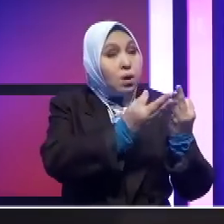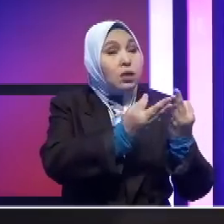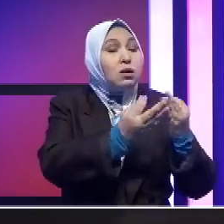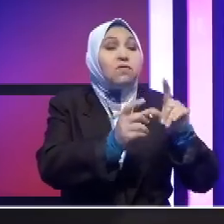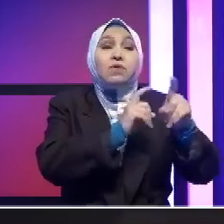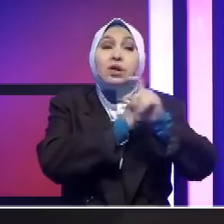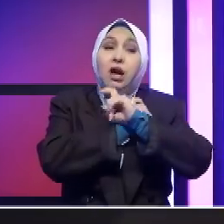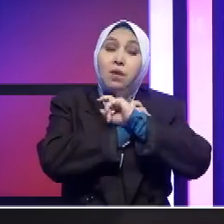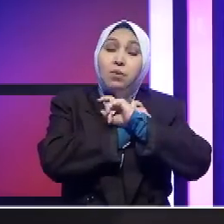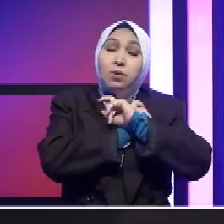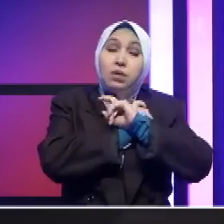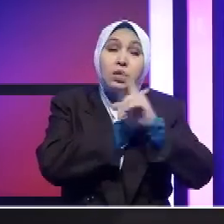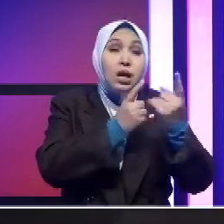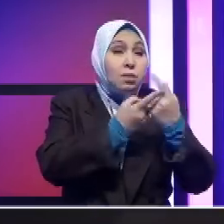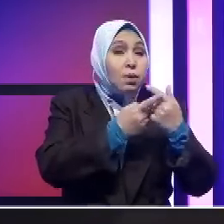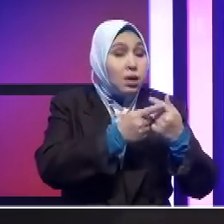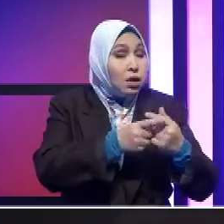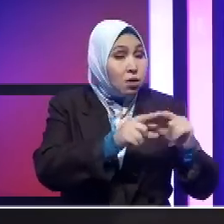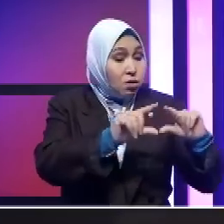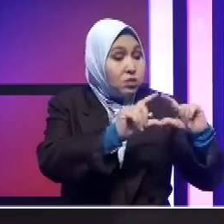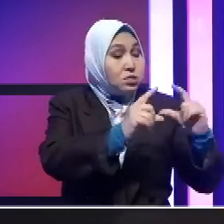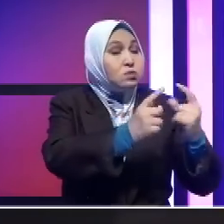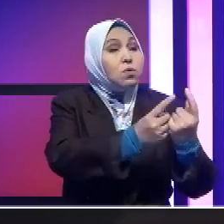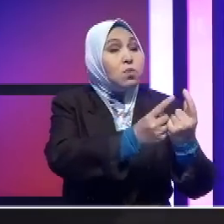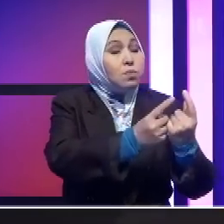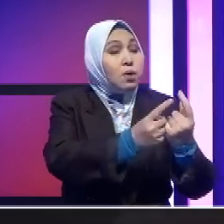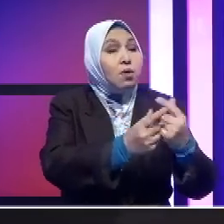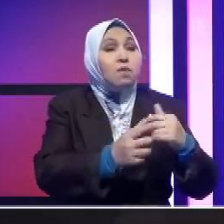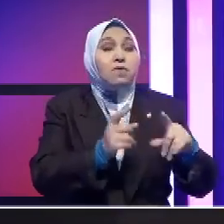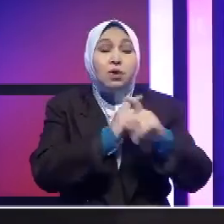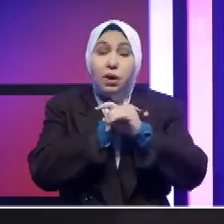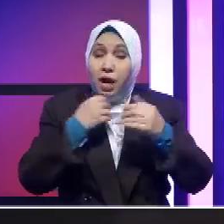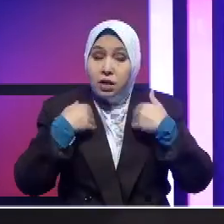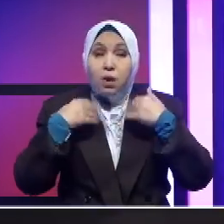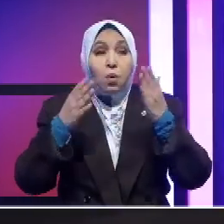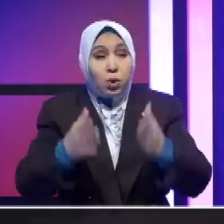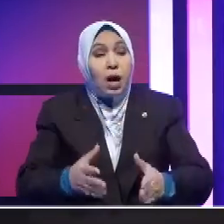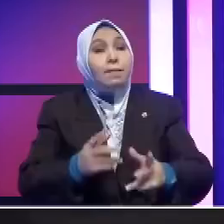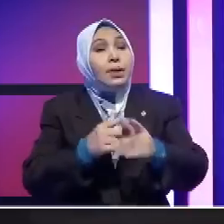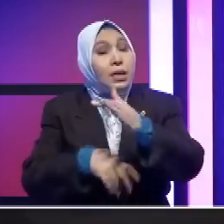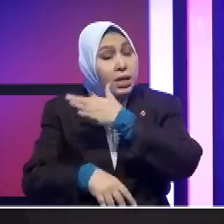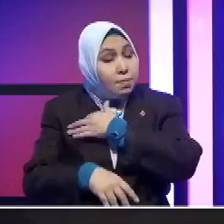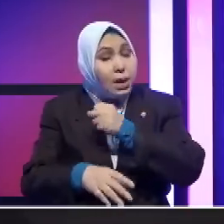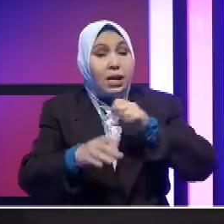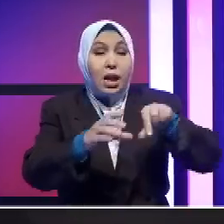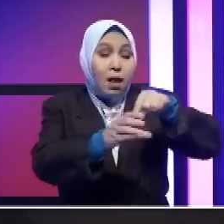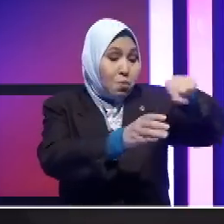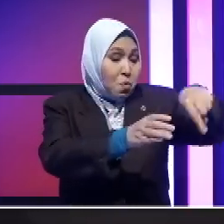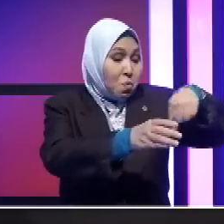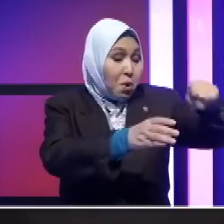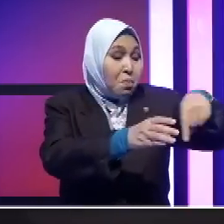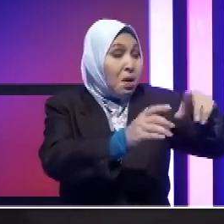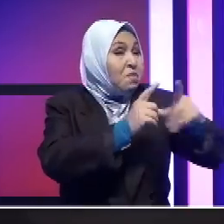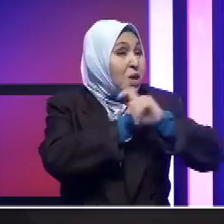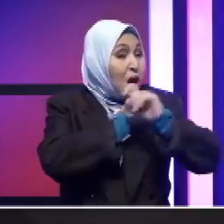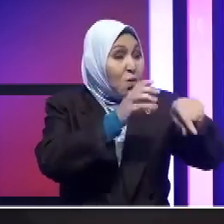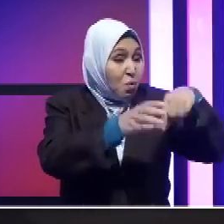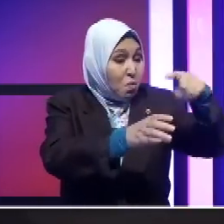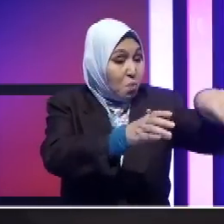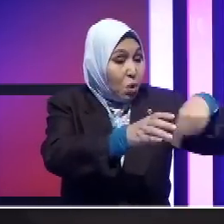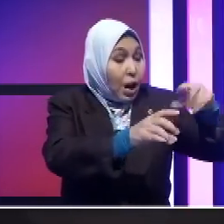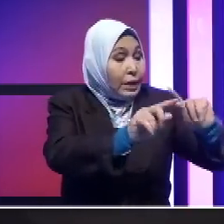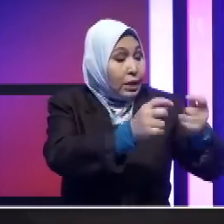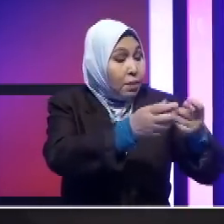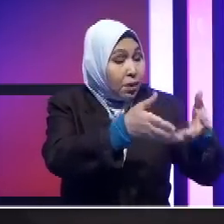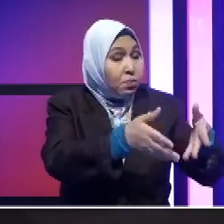Firaun, ya, daripada geng Firaun. Rupa-rupanya selama ini ada orang beriman, Ustaz. Ya. Dah ada peristiwa apa, Firaun